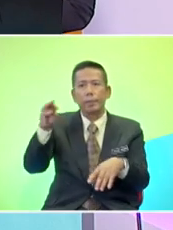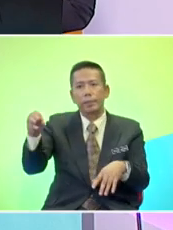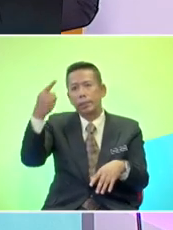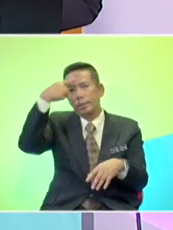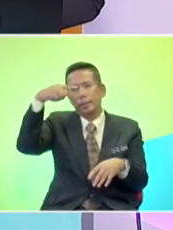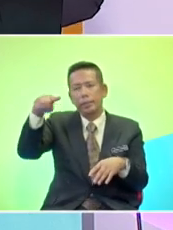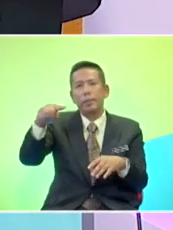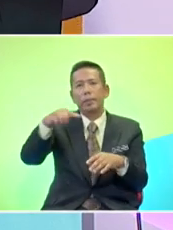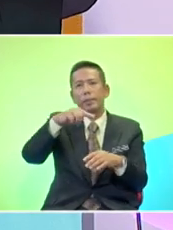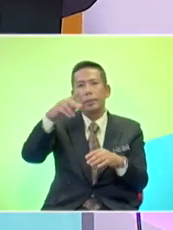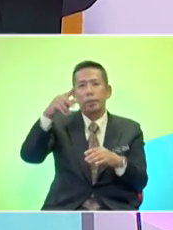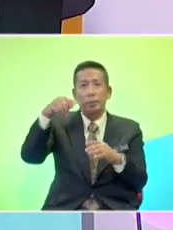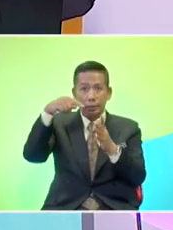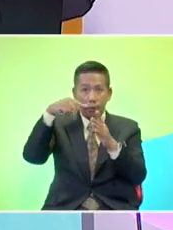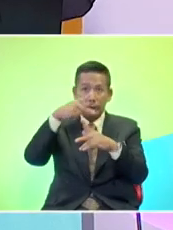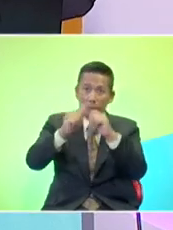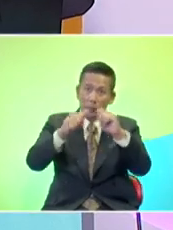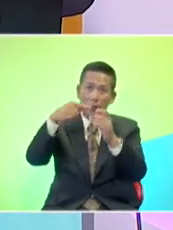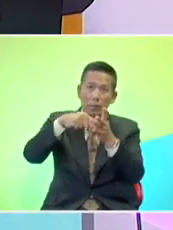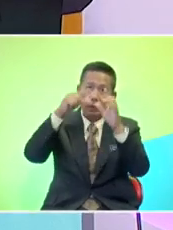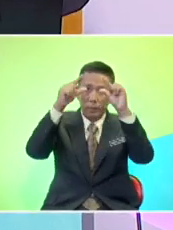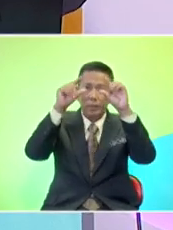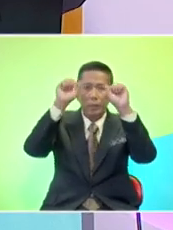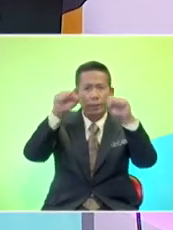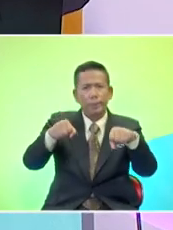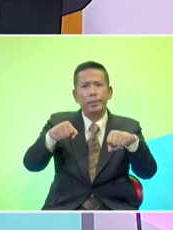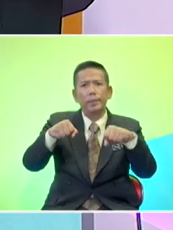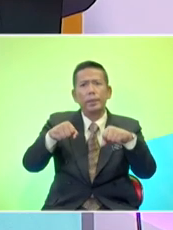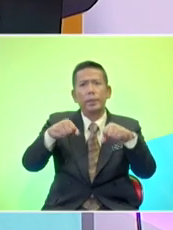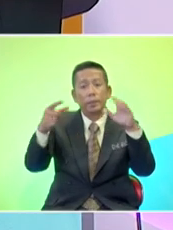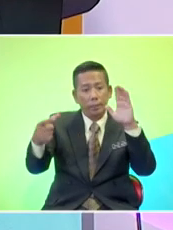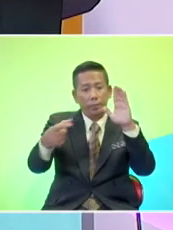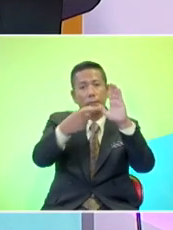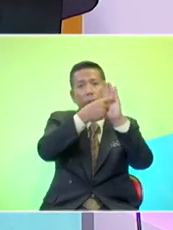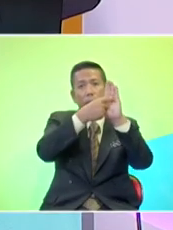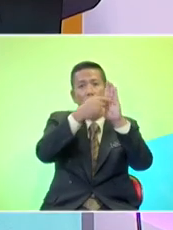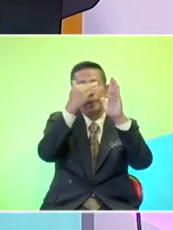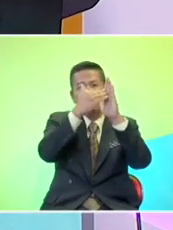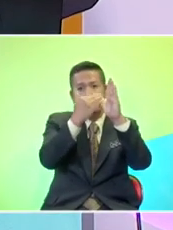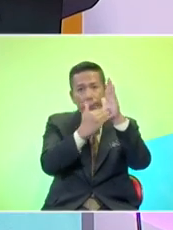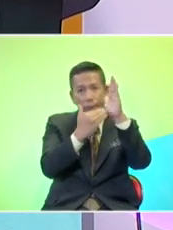kuis ini guru-guru boleh mengisi tafsiran dalam